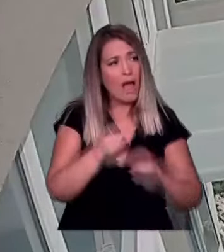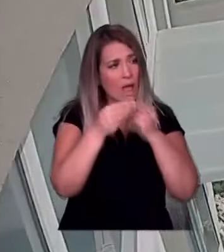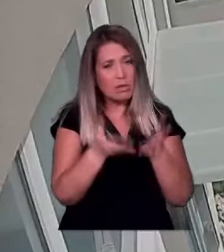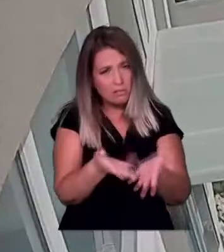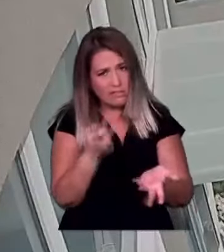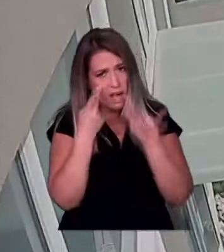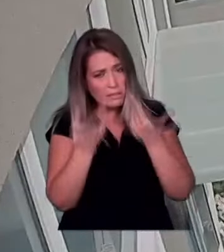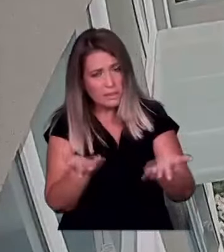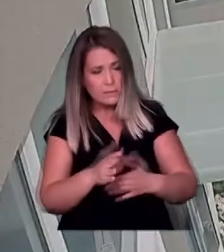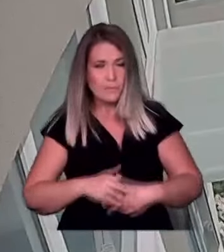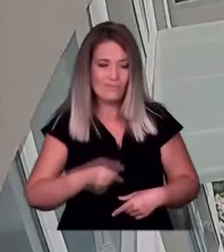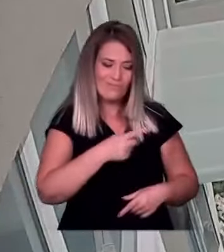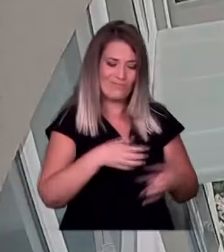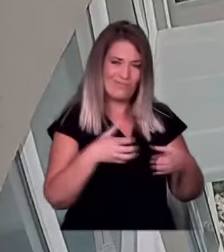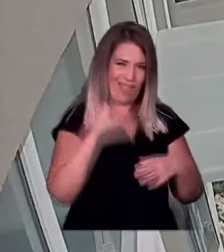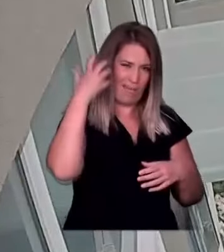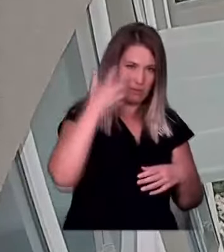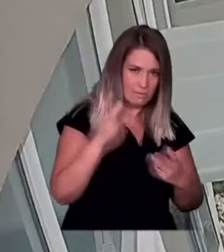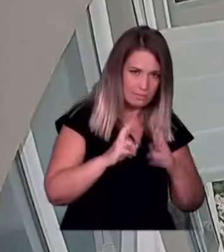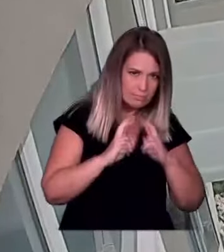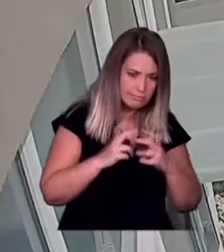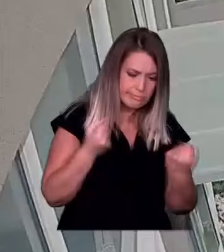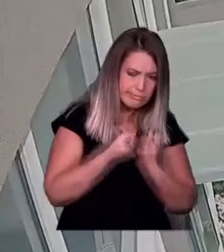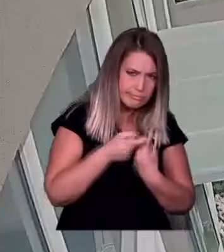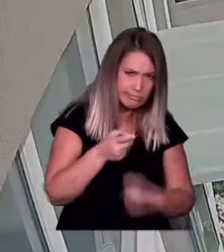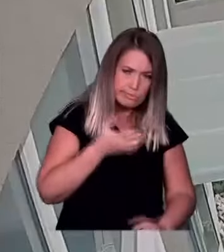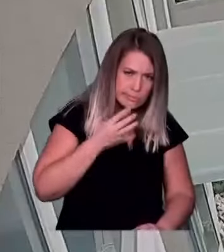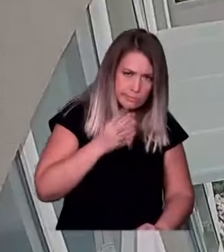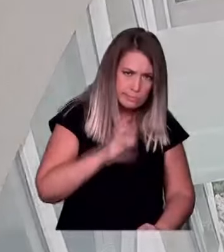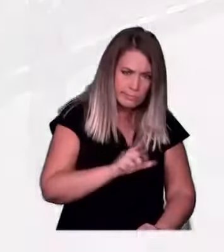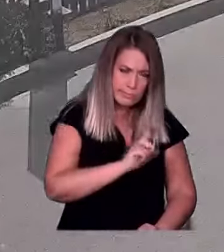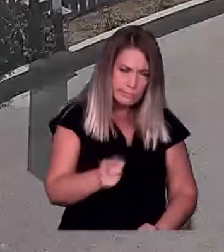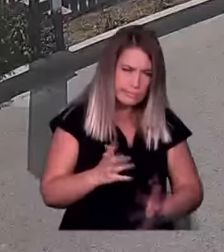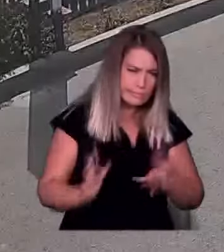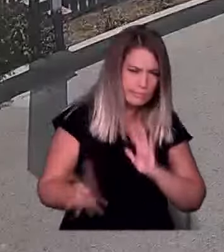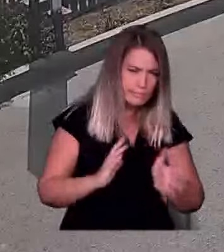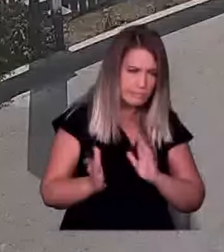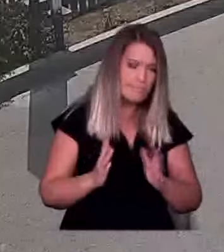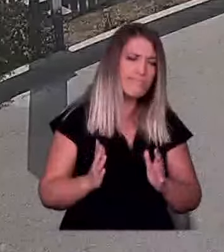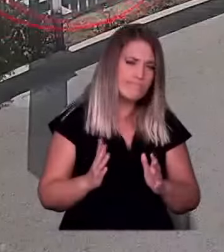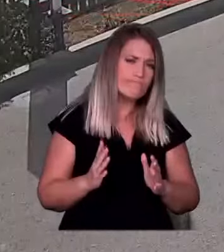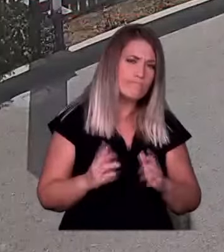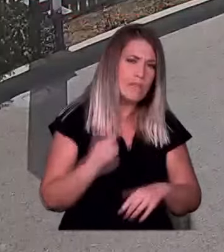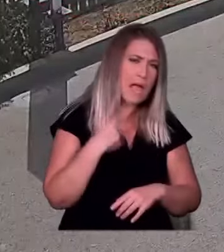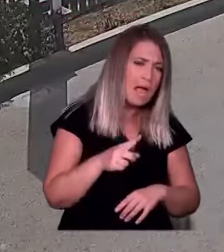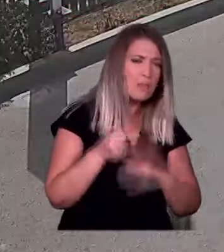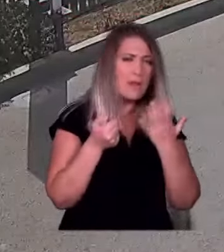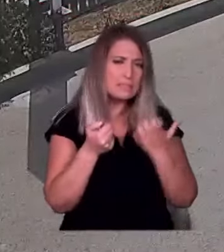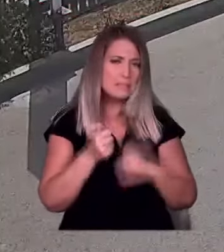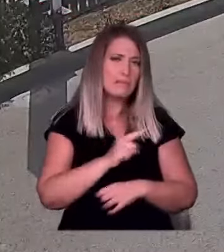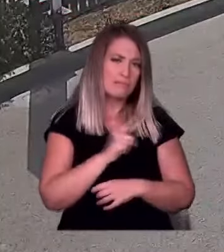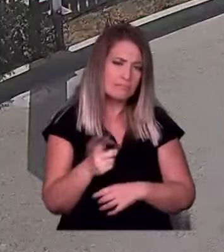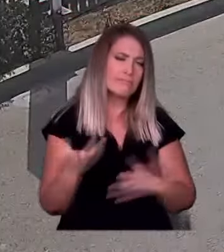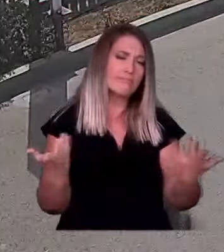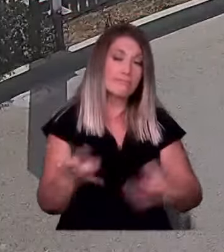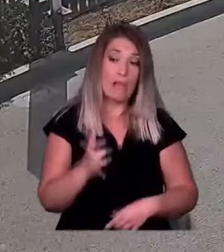ειδικών προσπαθούμε να προσεγγίσουμε τις ταχύτητες των οχημάτων. Το ιόταχη που προπορεύεται κινείται με 60 χιλιόμετρα την ώρα και αυτό που ακολουθεί και στο τέλος